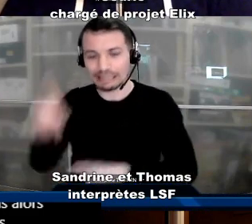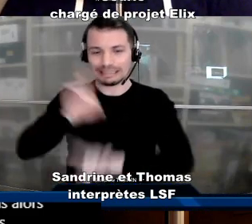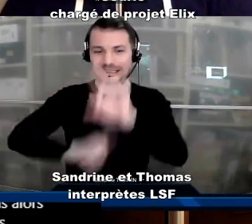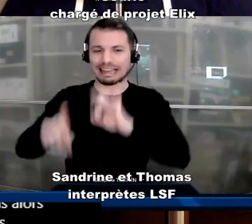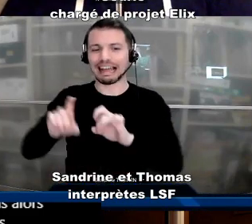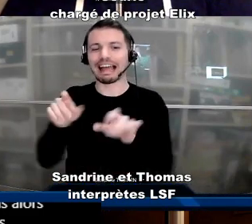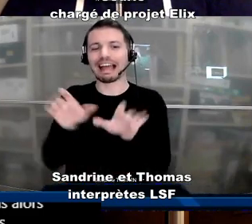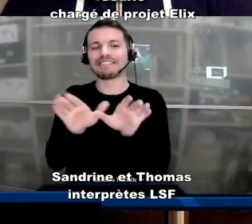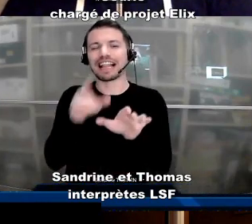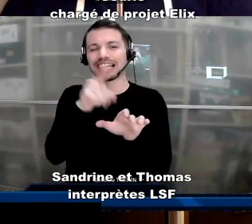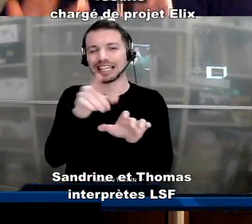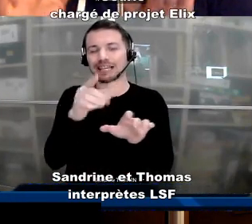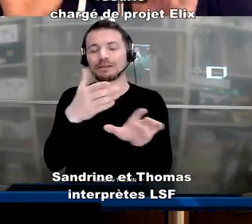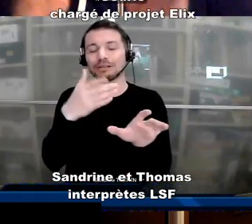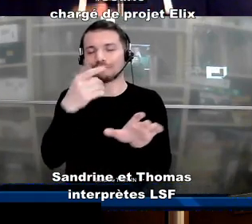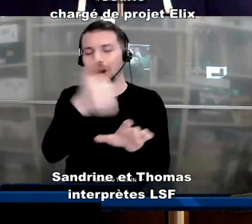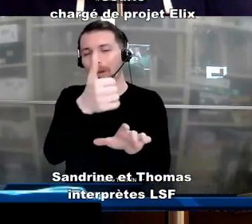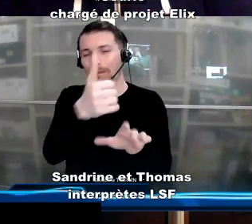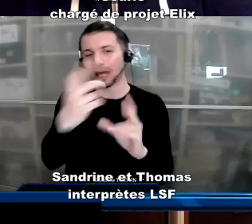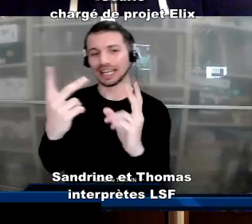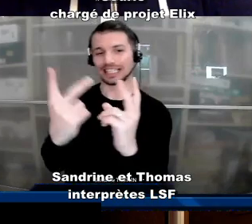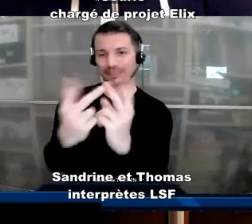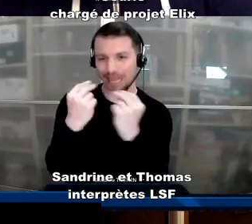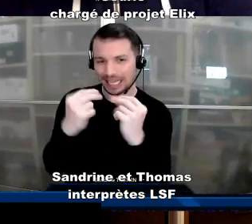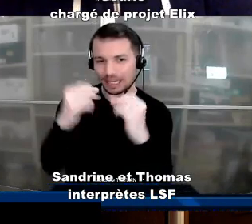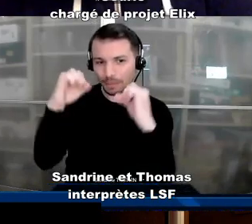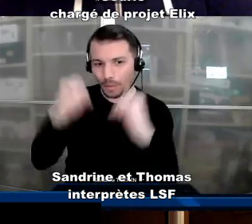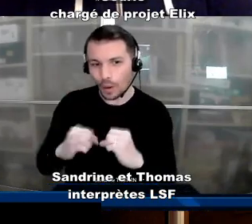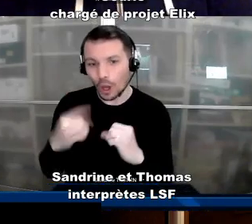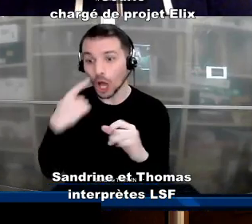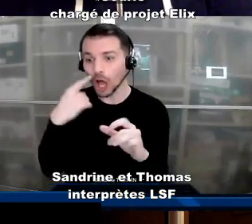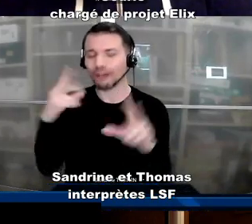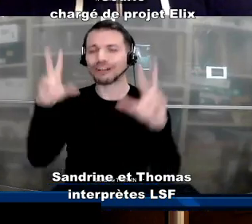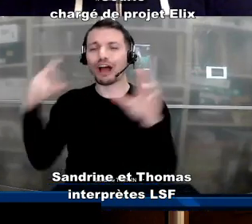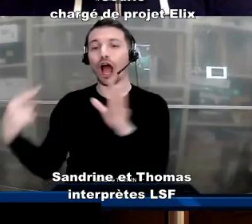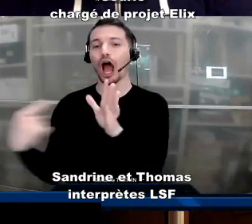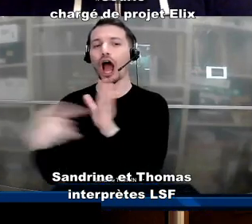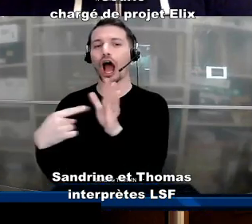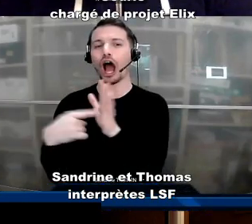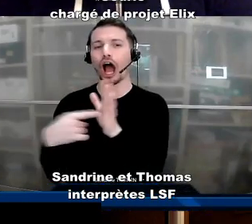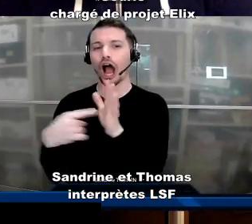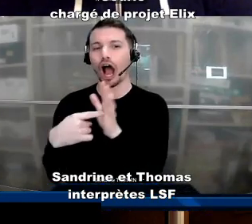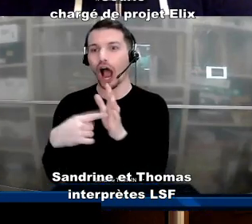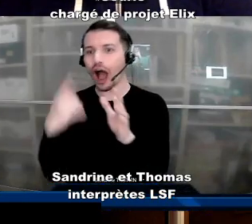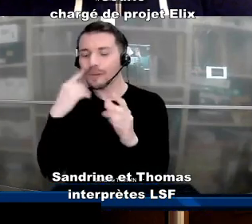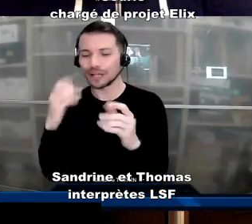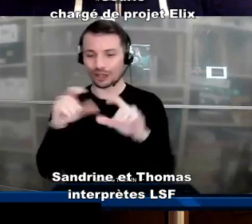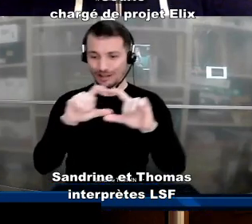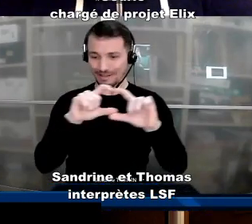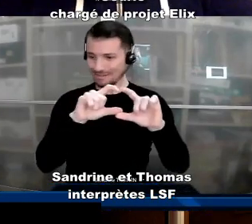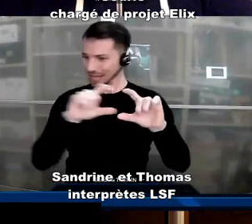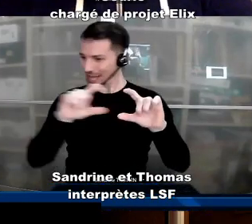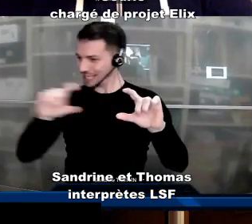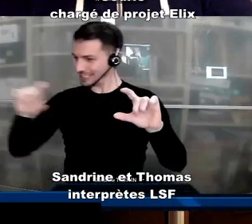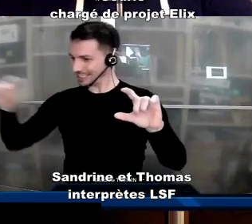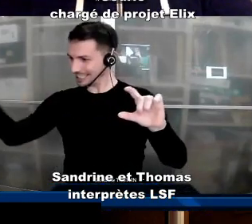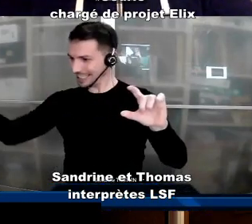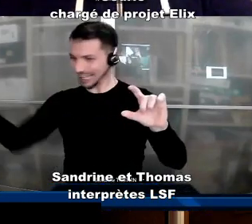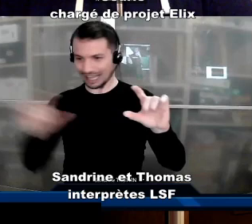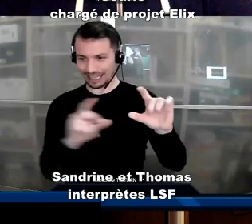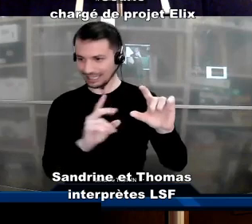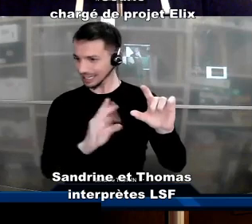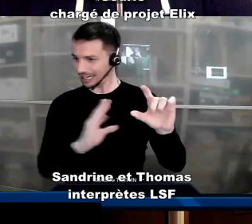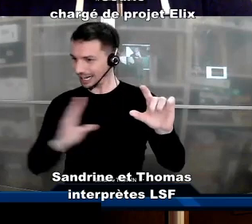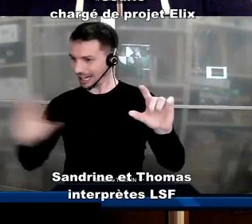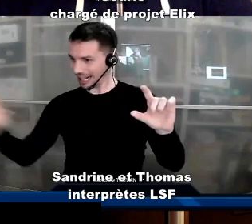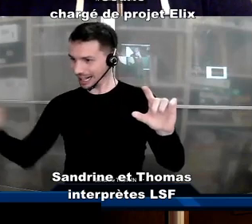pourra expliquer mieux que moi le jeu. C'était quand ? C'est un jeu de cartes où en fait on fait des frises chronologiques et il faut deviner à quel endroit se